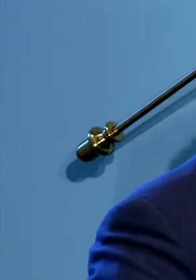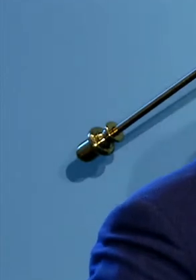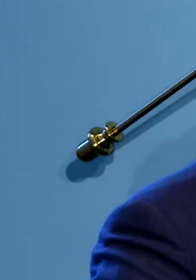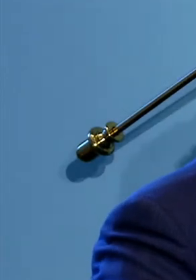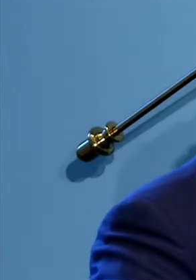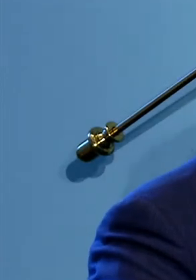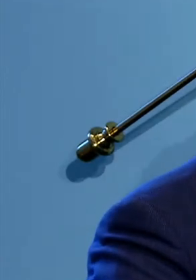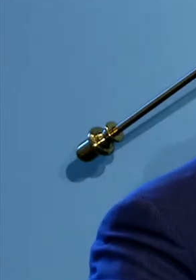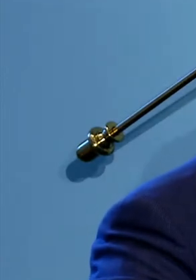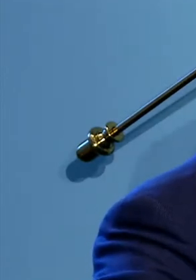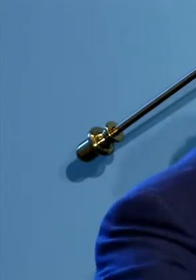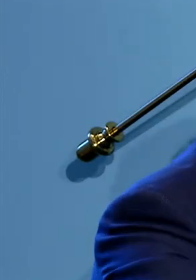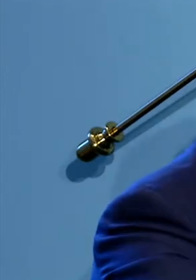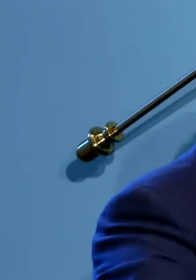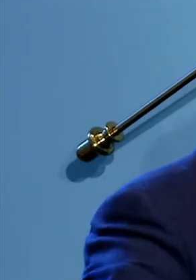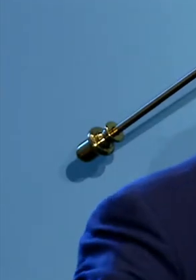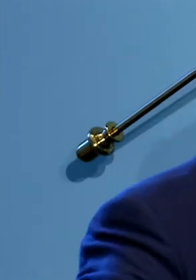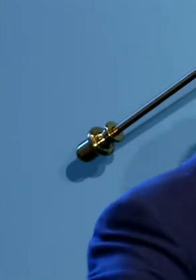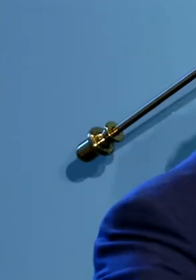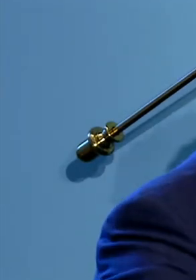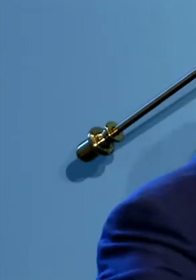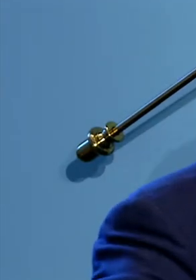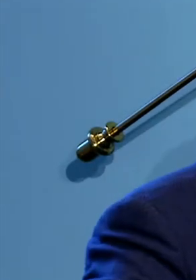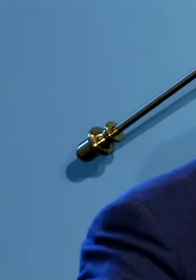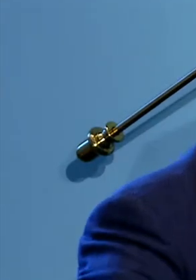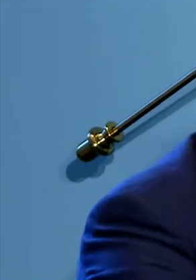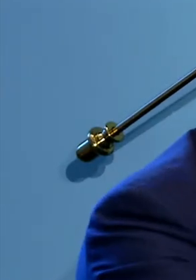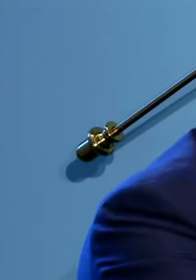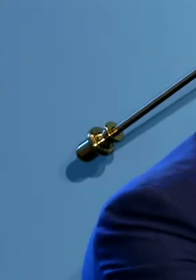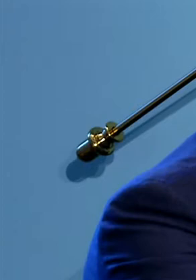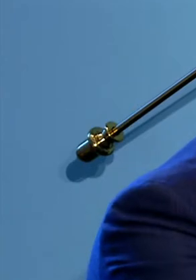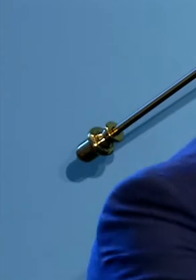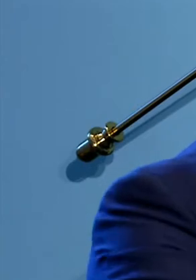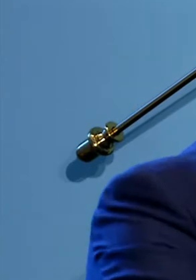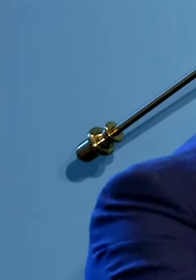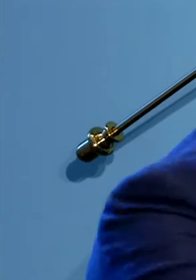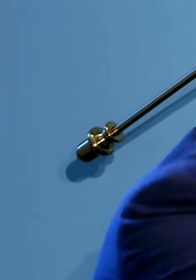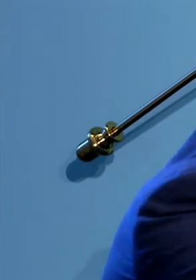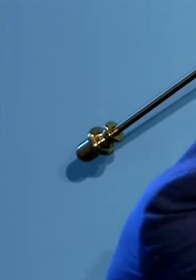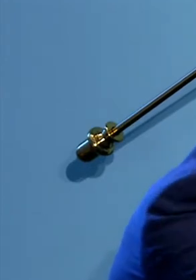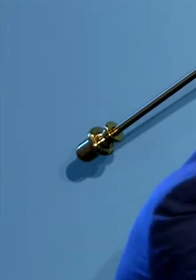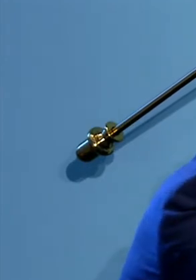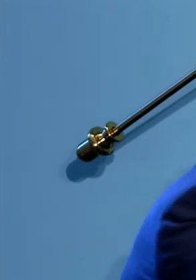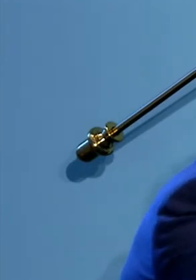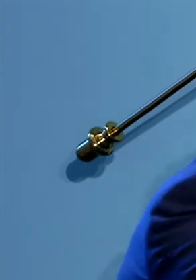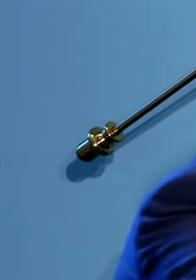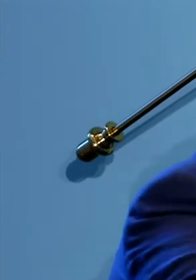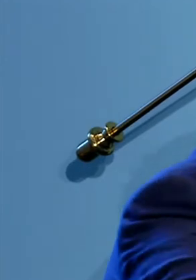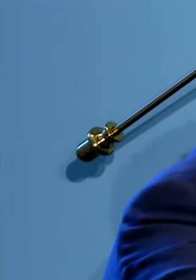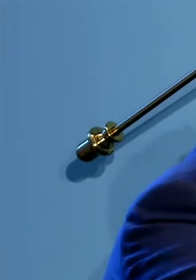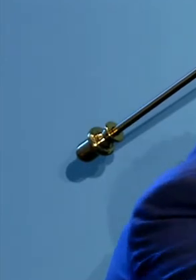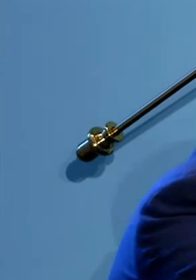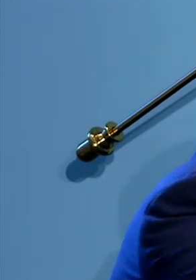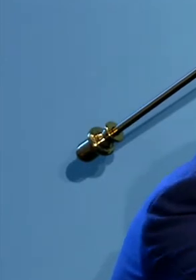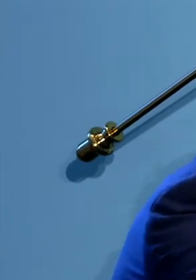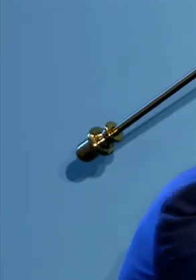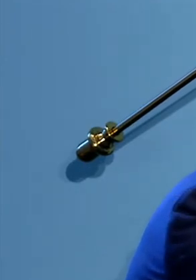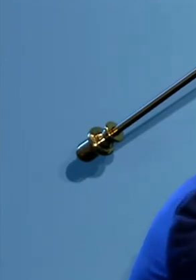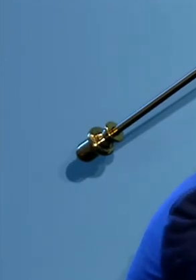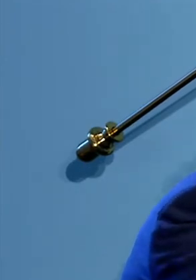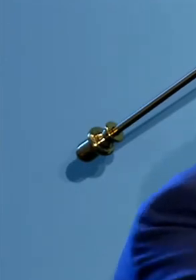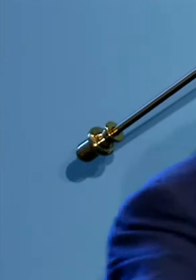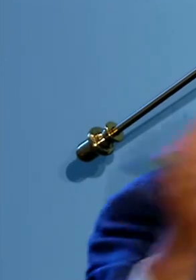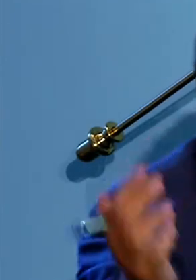stora filosofiska resonemang om vad mänskliga, vad vi är på väg att då springa och bara vara ute och en utförare